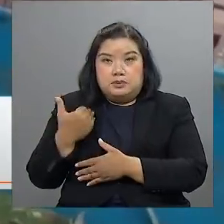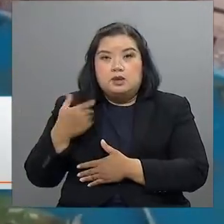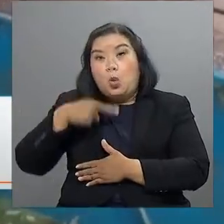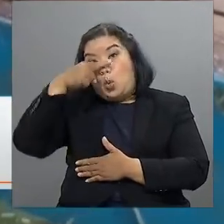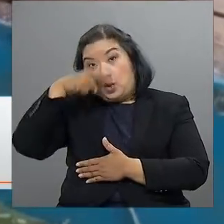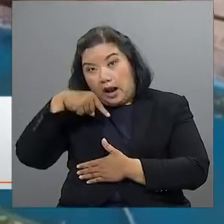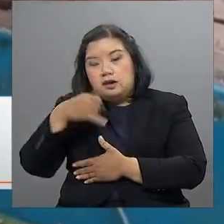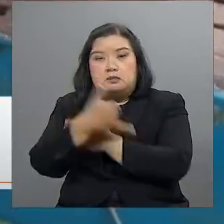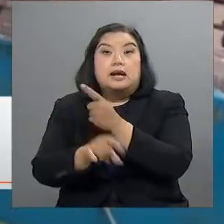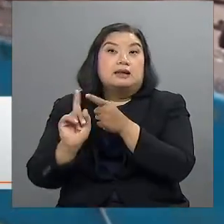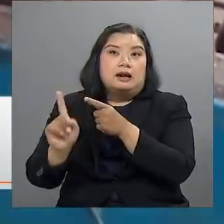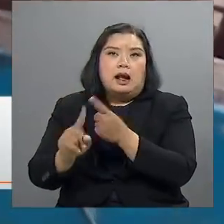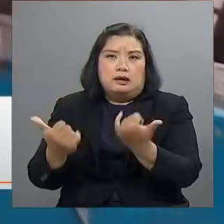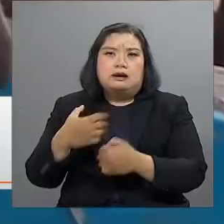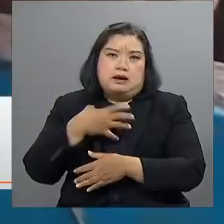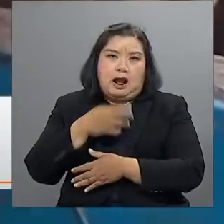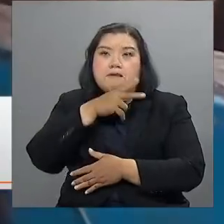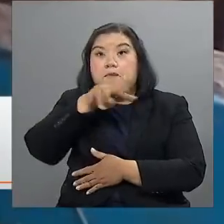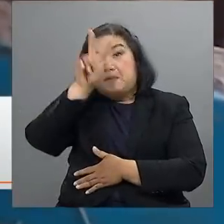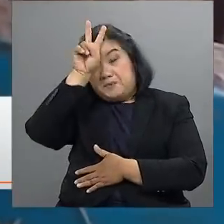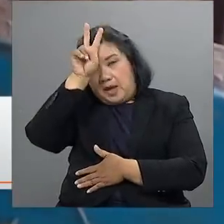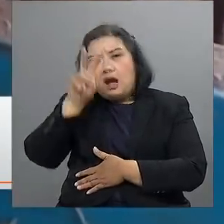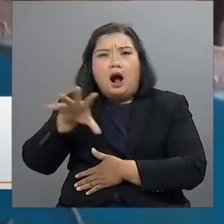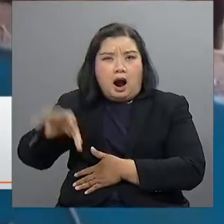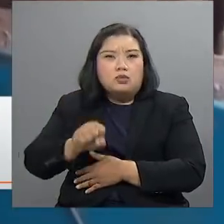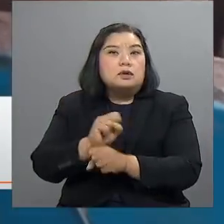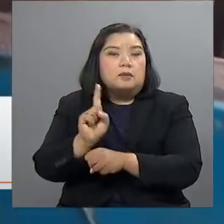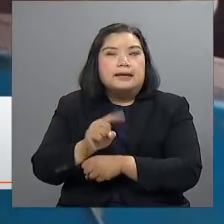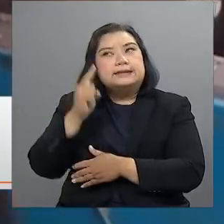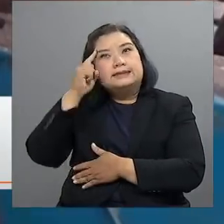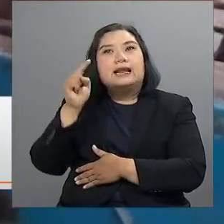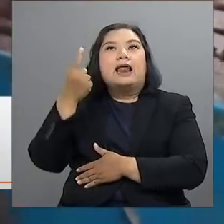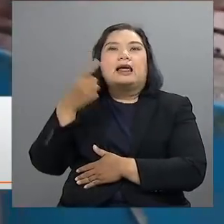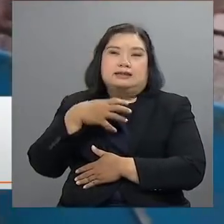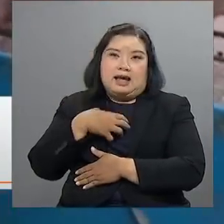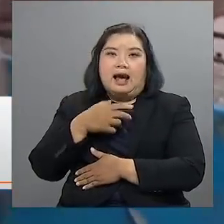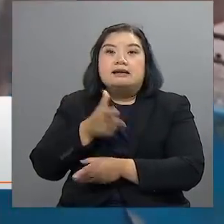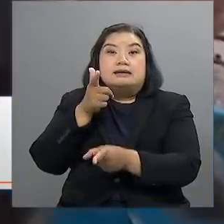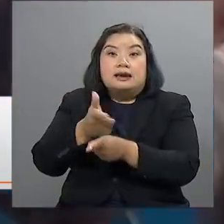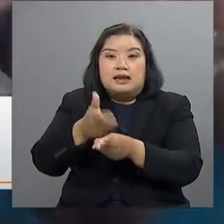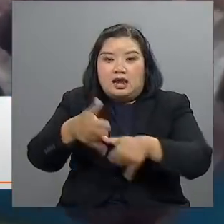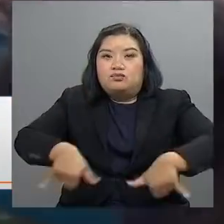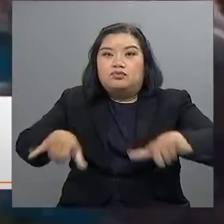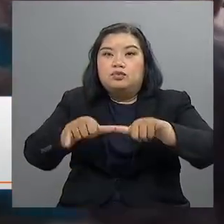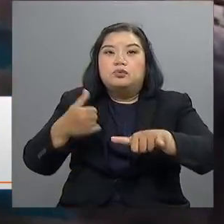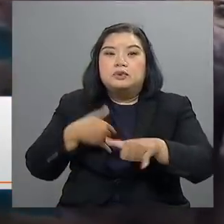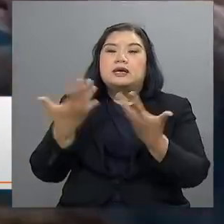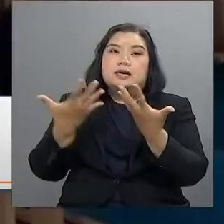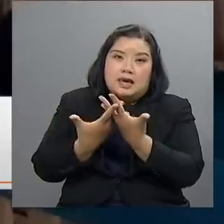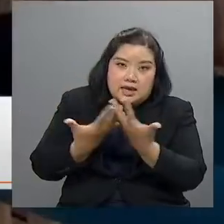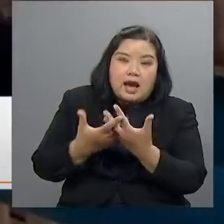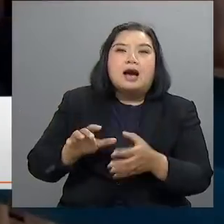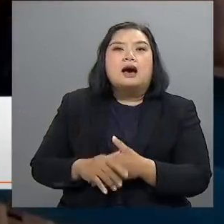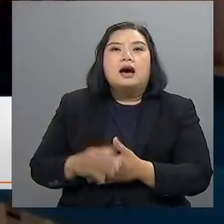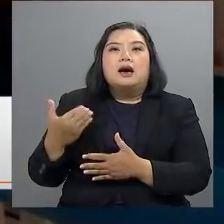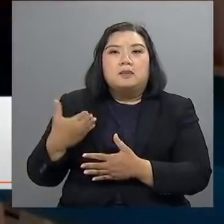ต้องการแพะจำนวนมากก็เลยเริ่มเลี้ยงเป็นอาชีพเสริมให้กินหญ้ารวมทั้งใบกระถิ่นแล้วก็ใบป